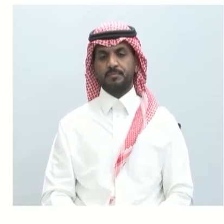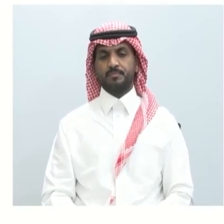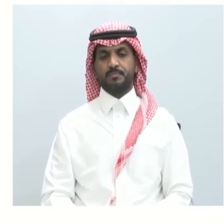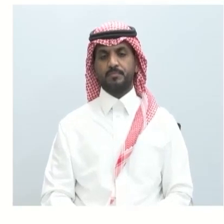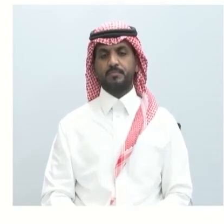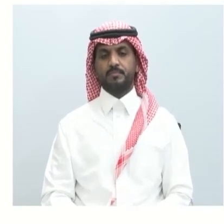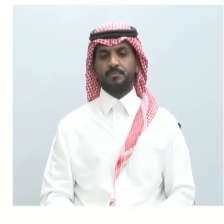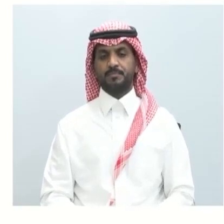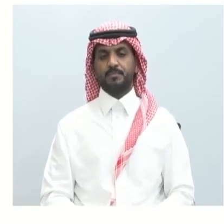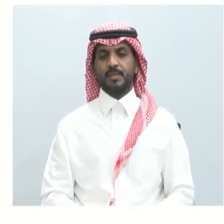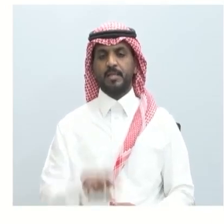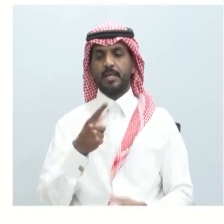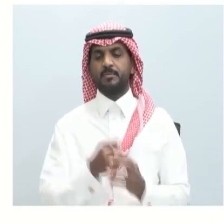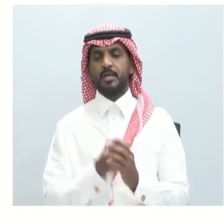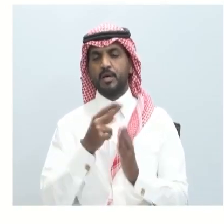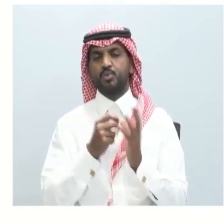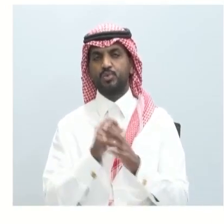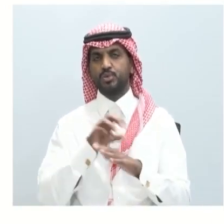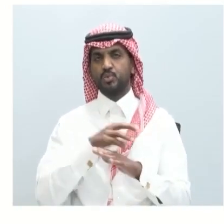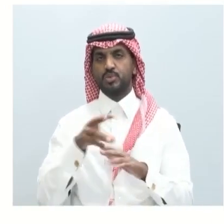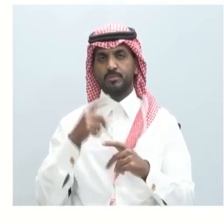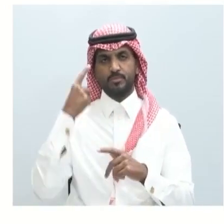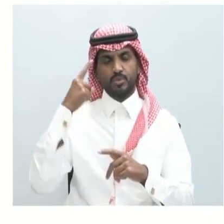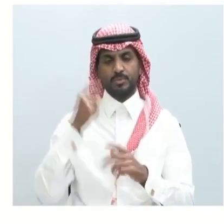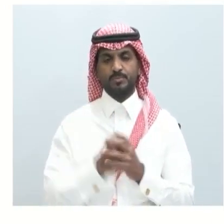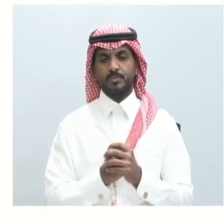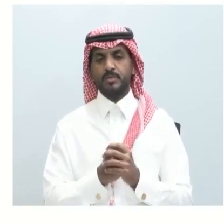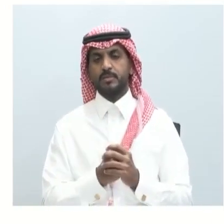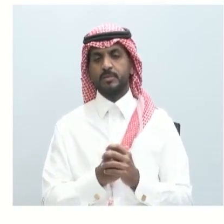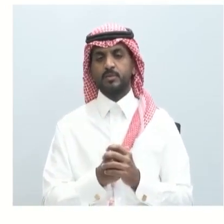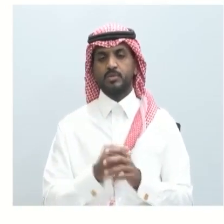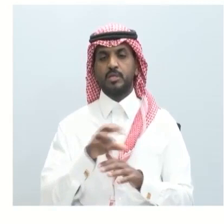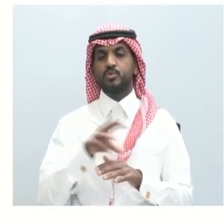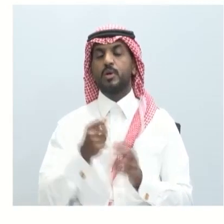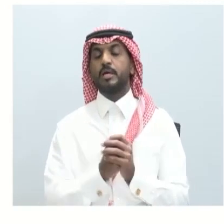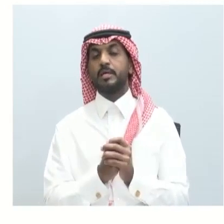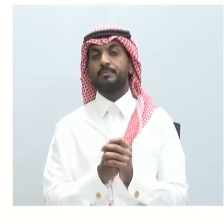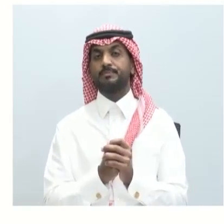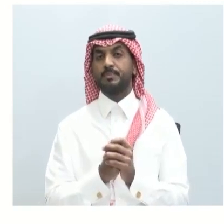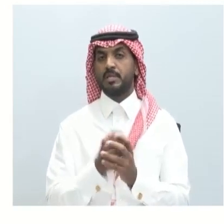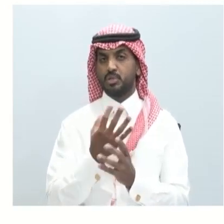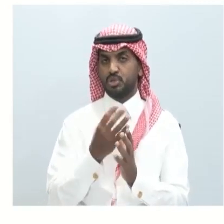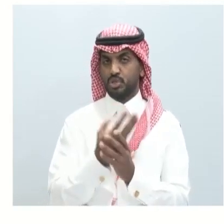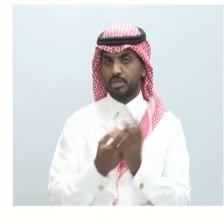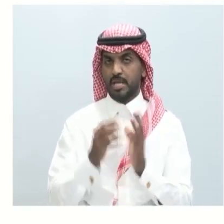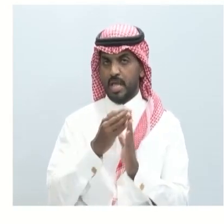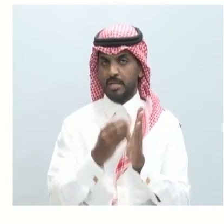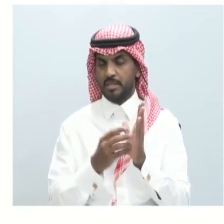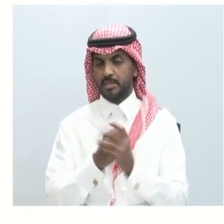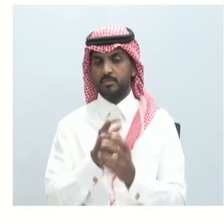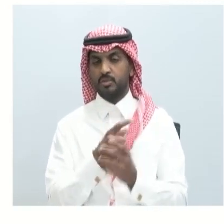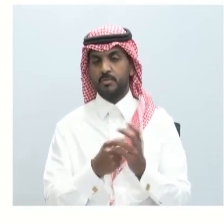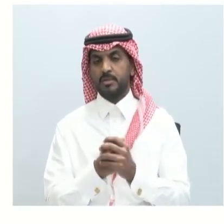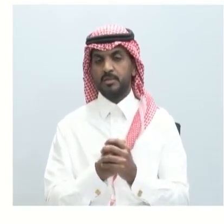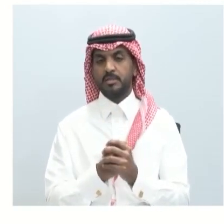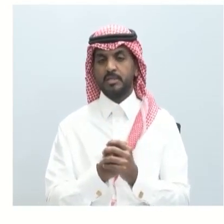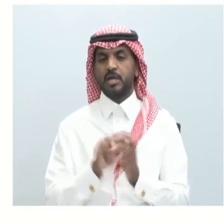بنت تكلمنا عن قانون التوزيع الحر وذكرنا بانه ينص على ان التوزيع العشوائي للجينات المتقابله يحدث في اثناء تكون